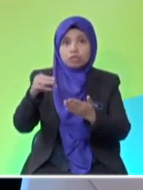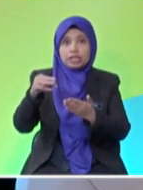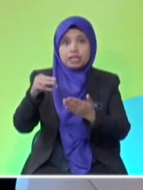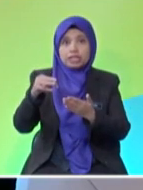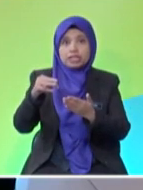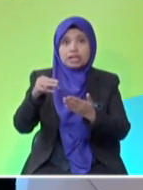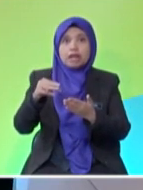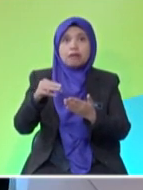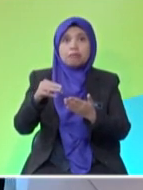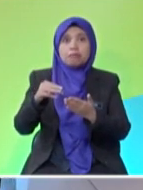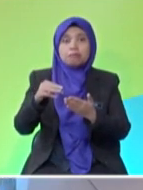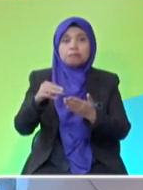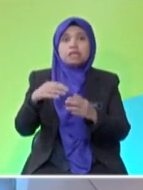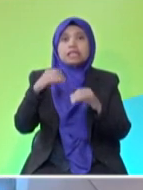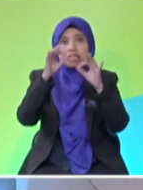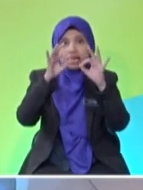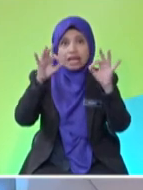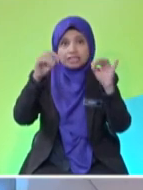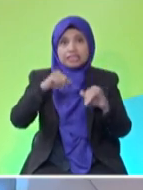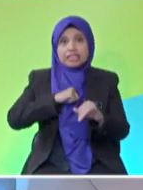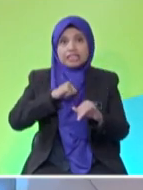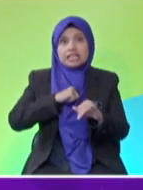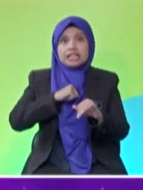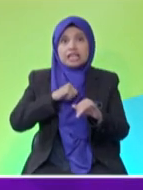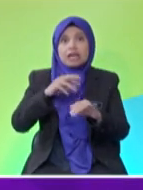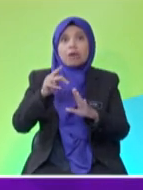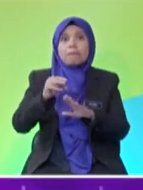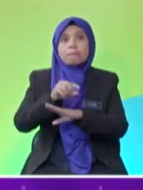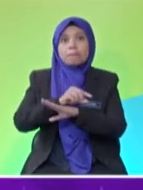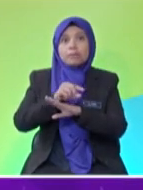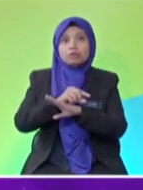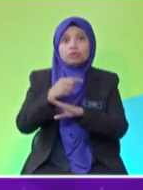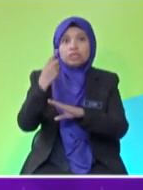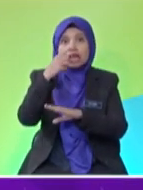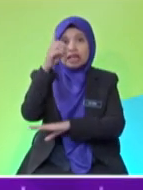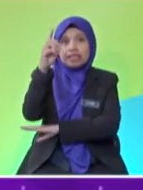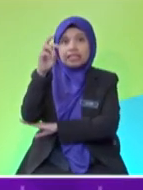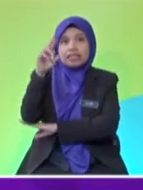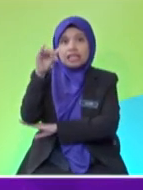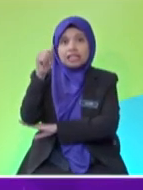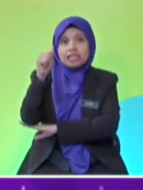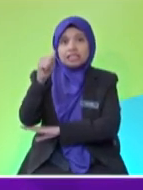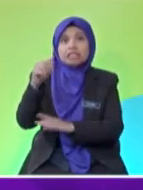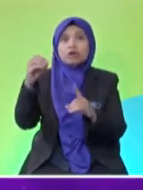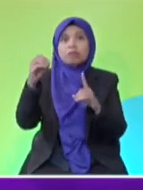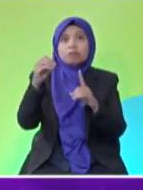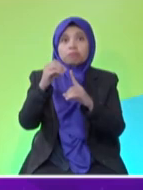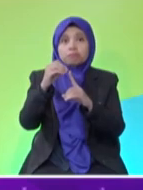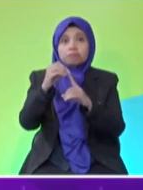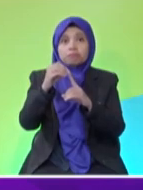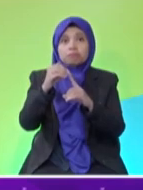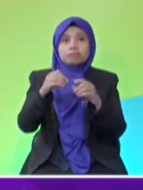mengira sendiri akan menggunakan 5 jari untuk mengenal pasti objek melalui penyesatan